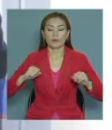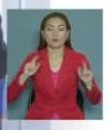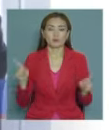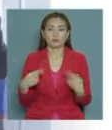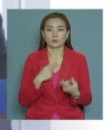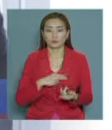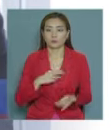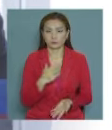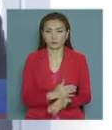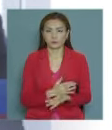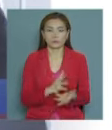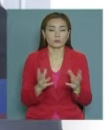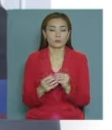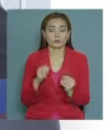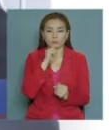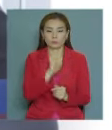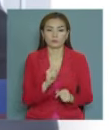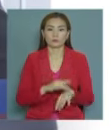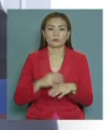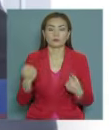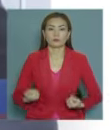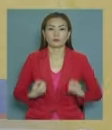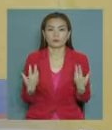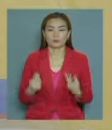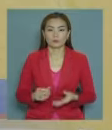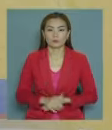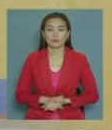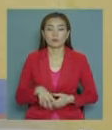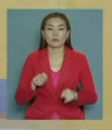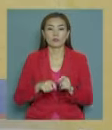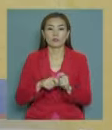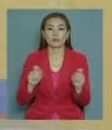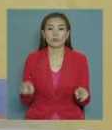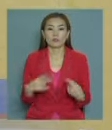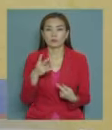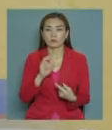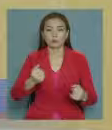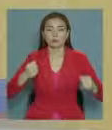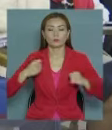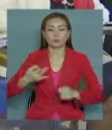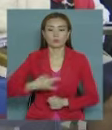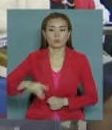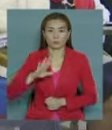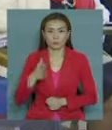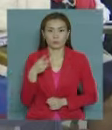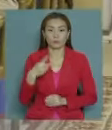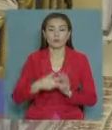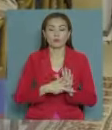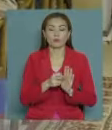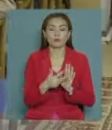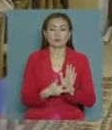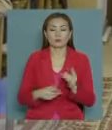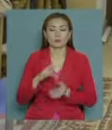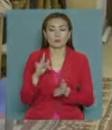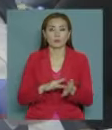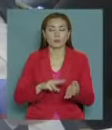хорошие результаты. Все это благодаря такой финансовой поддержке. Речь шла и о развитии национального спорта в регионе. В 2018 году в нашем